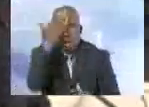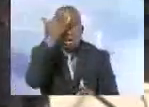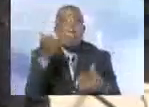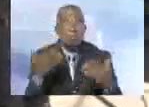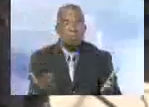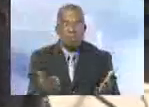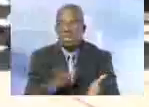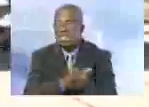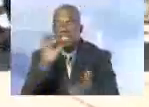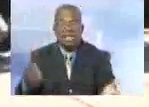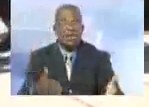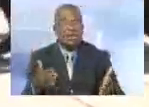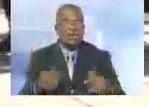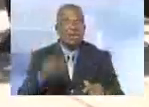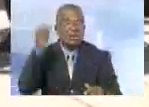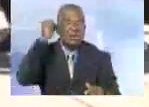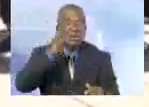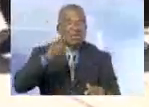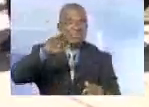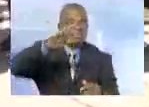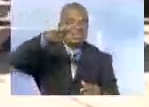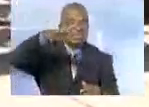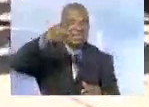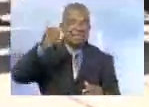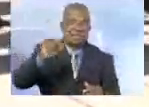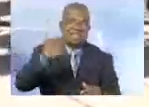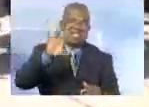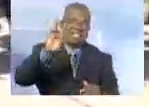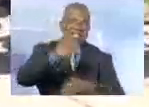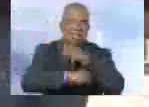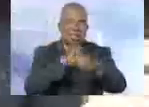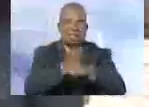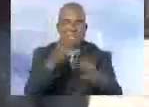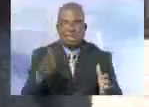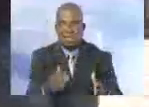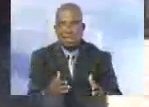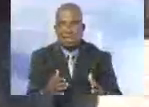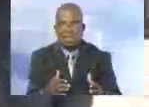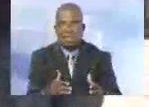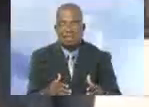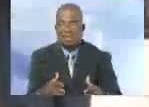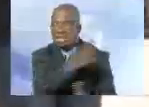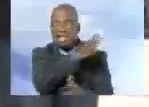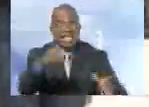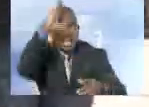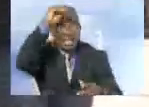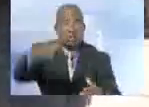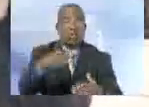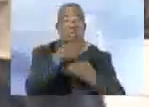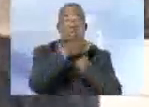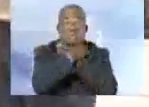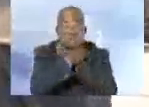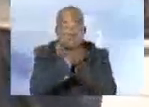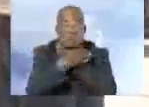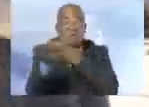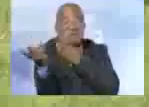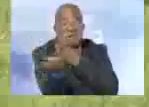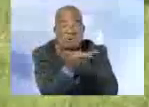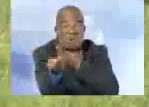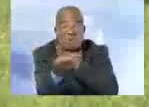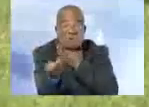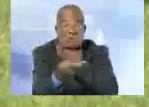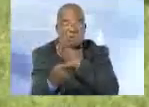pour Anen, une jeune fille de 17 ans, morte le week-end dernier après avoir été violée, éventrée et mutilée.